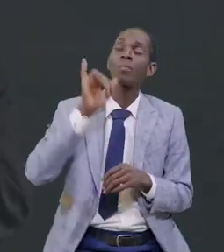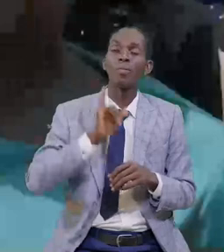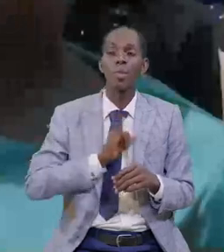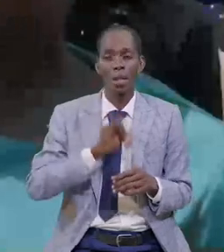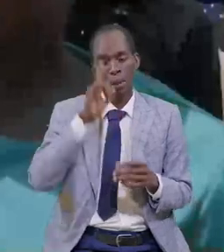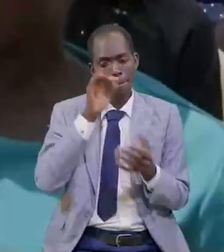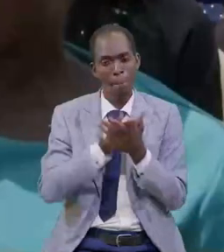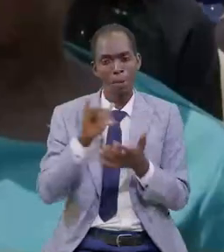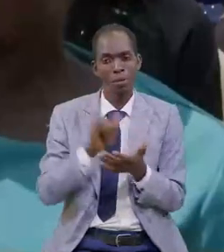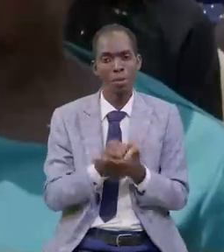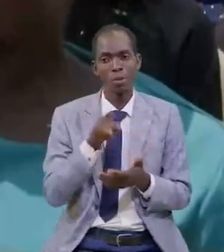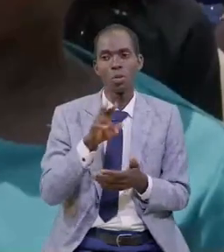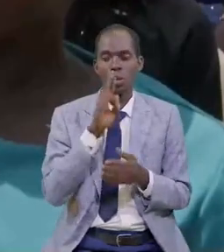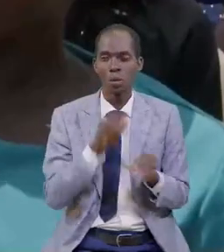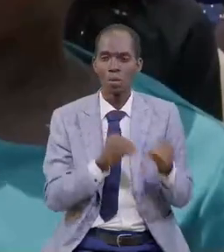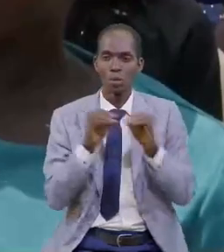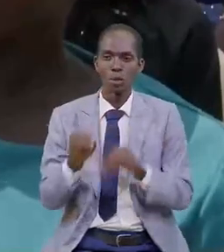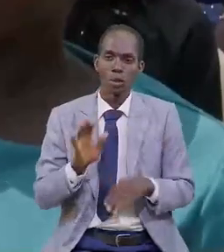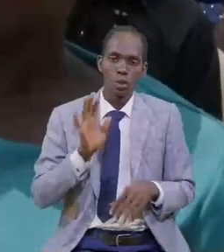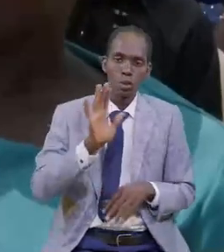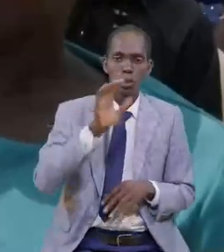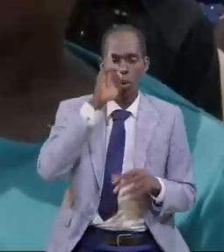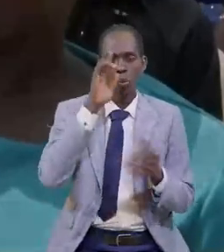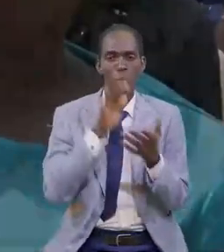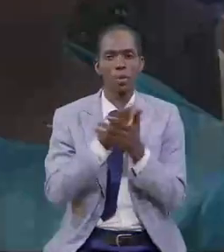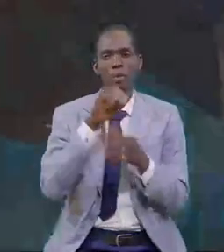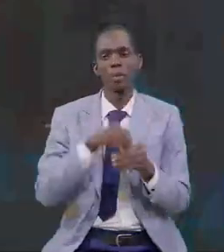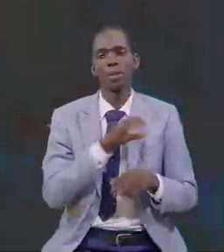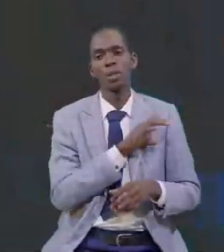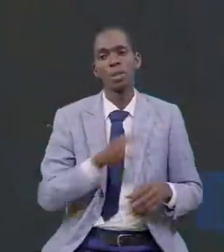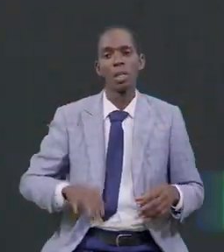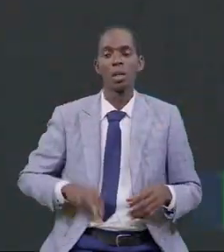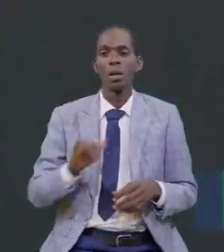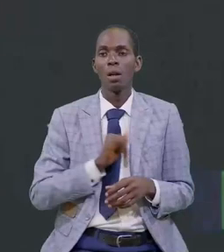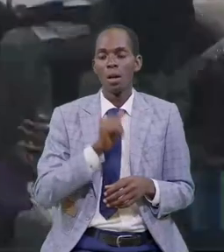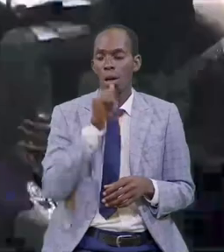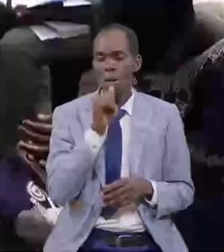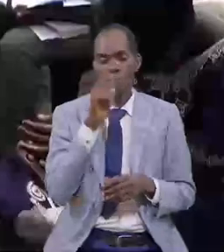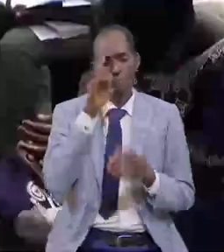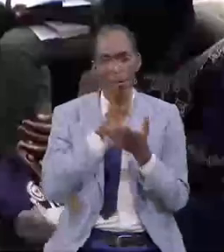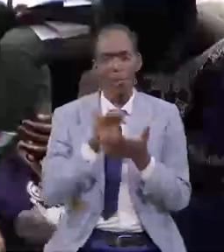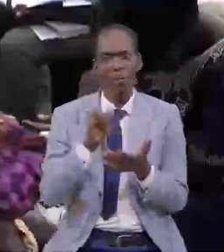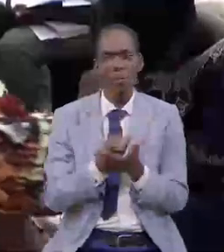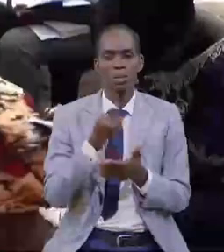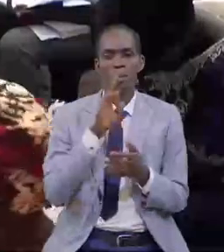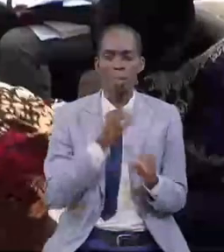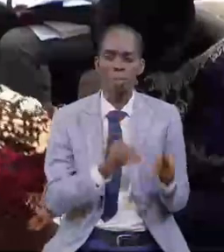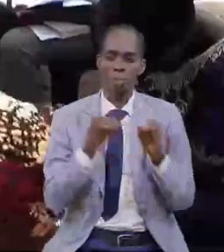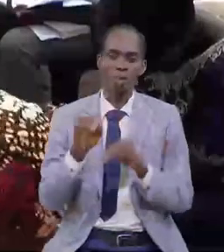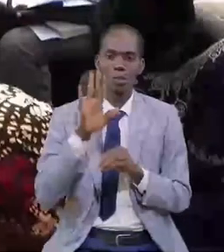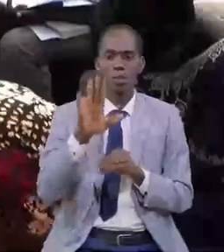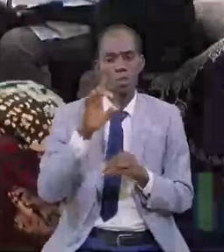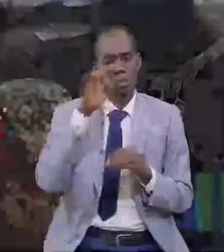lui je crois que vous mettez votre confiance en lui je je crois que vous mettez votre foi